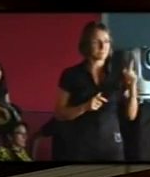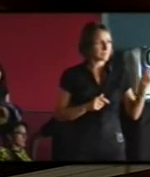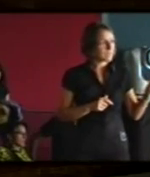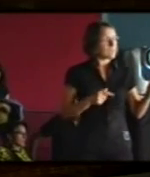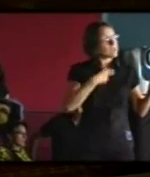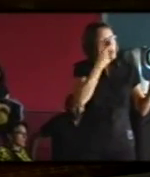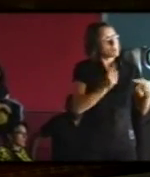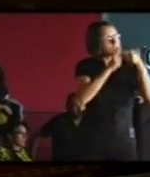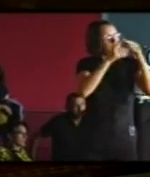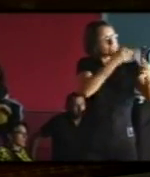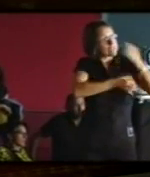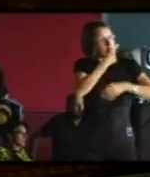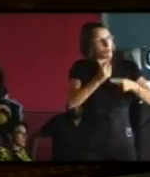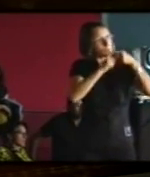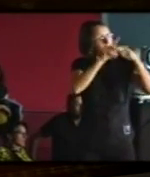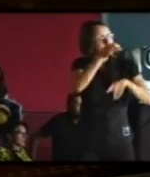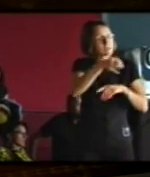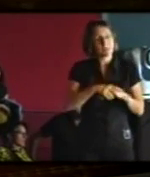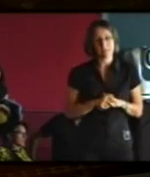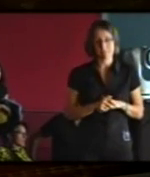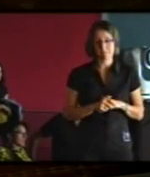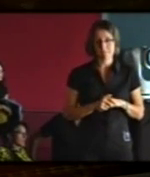Je n'y vois que du bien. Enfin, je veux dire, c'est possible. Ceci dit,